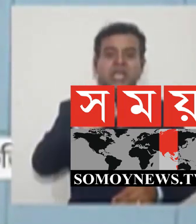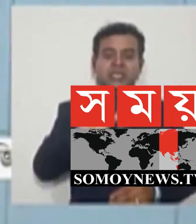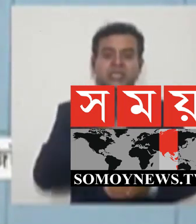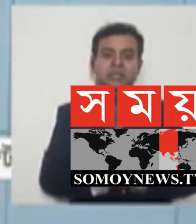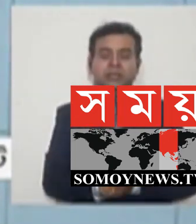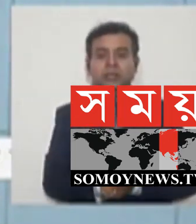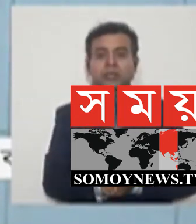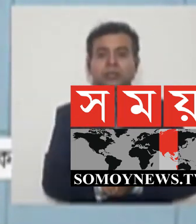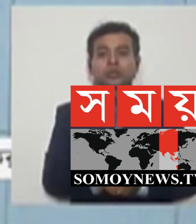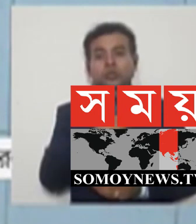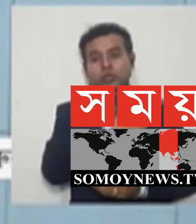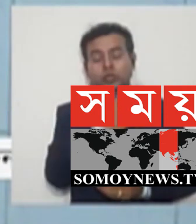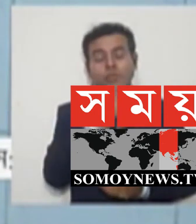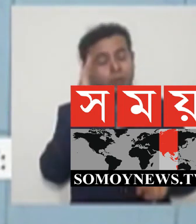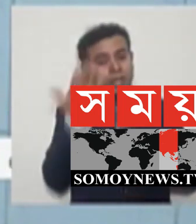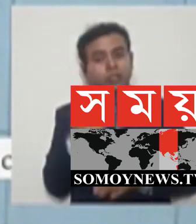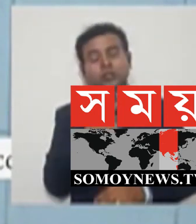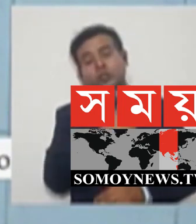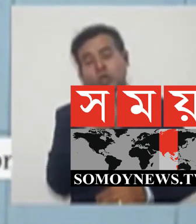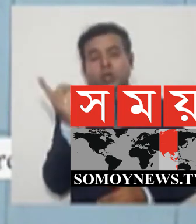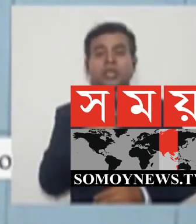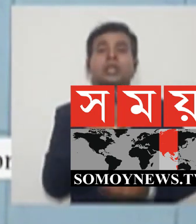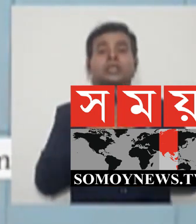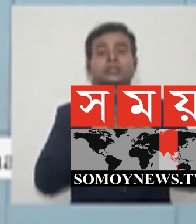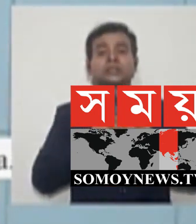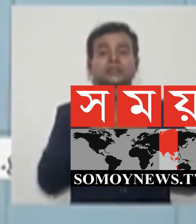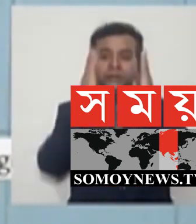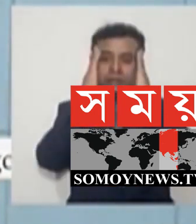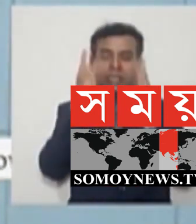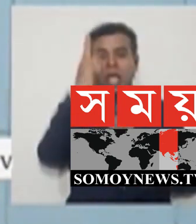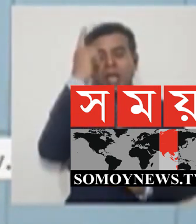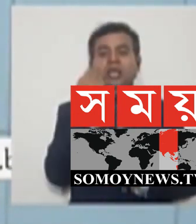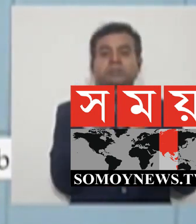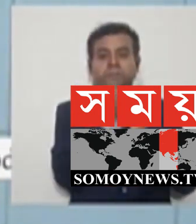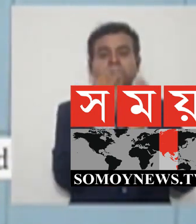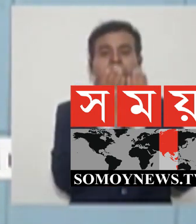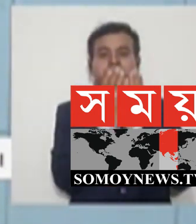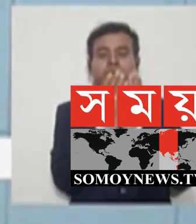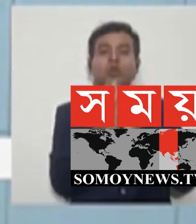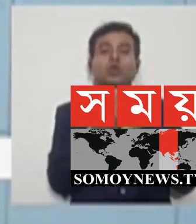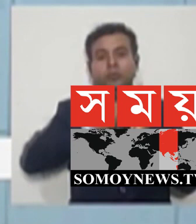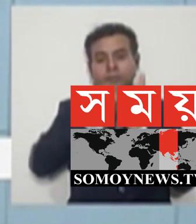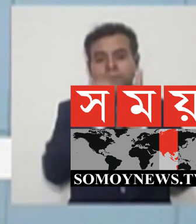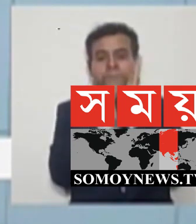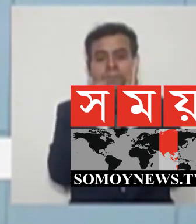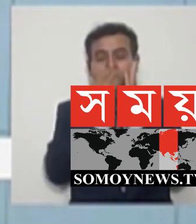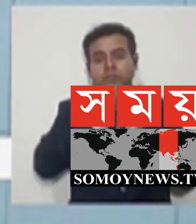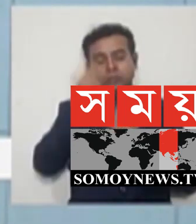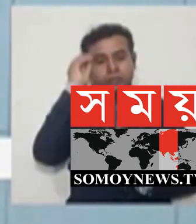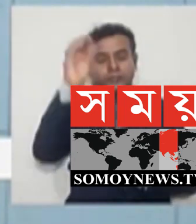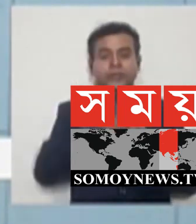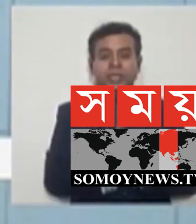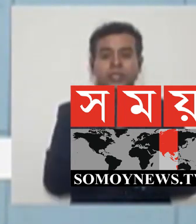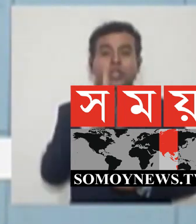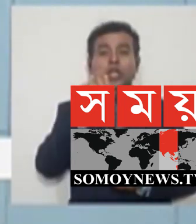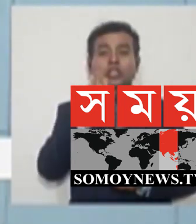আত্মা শান্তি কামনা করছি। আমাদের এই 10 জন যারা মৃত্যুবরণ করলেন